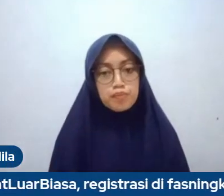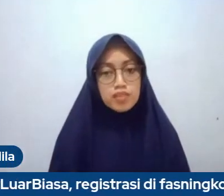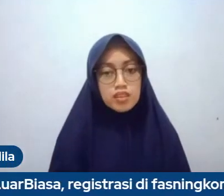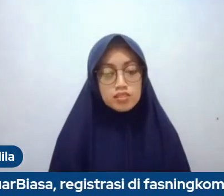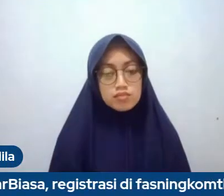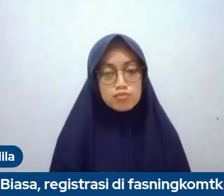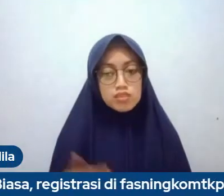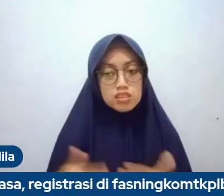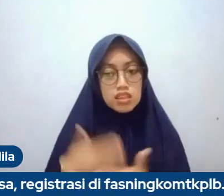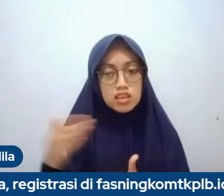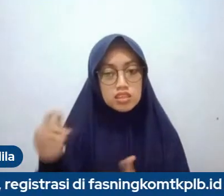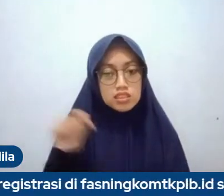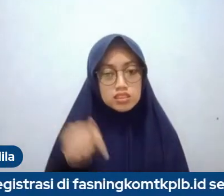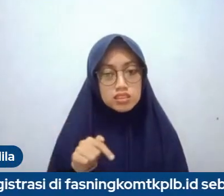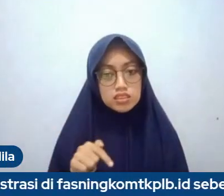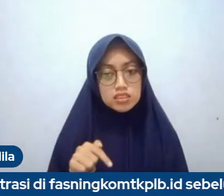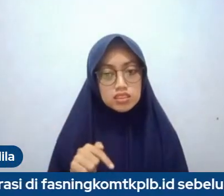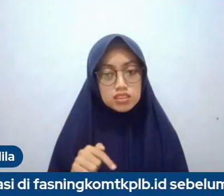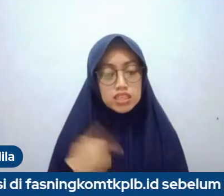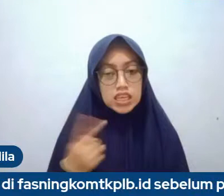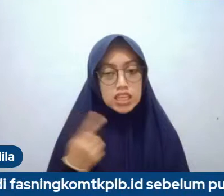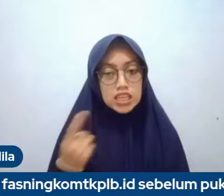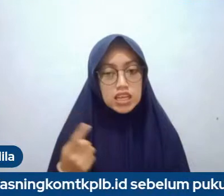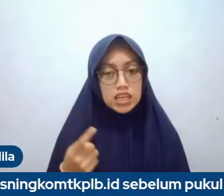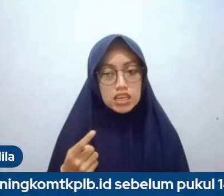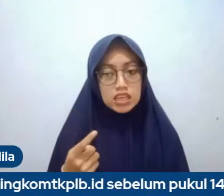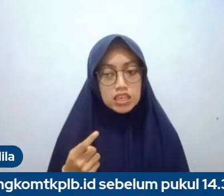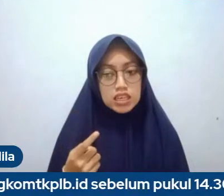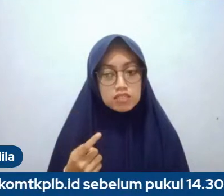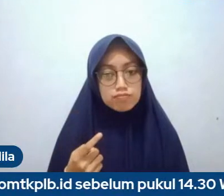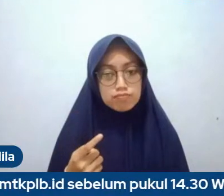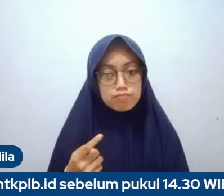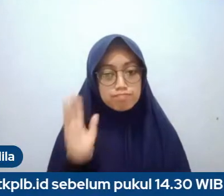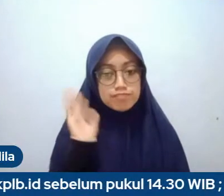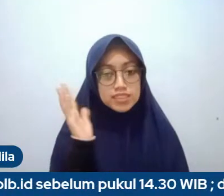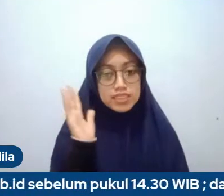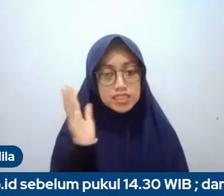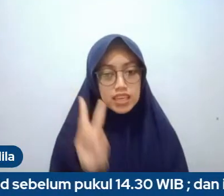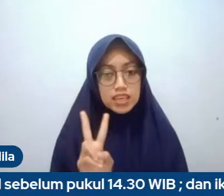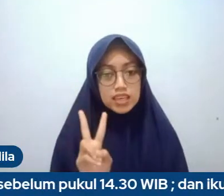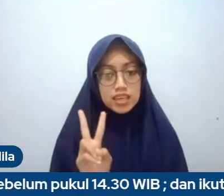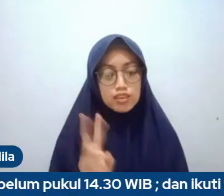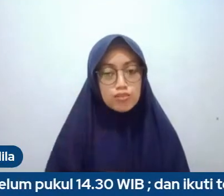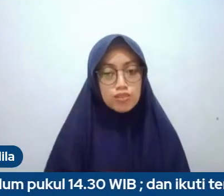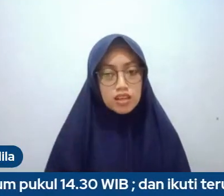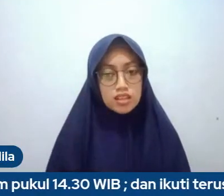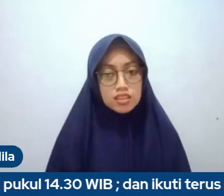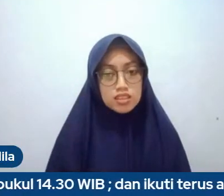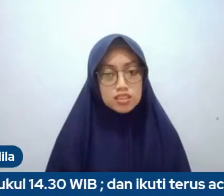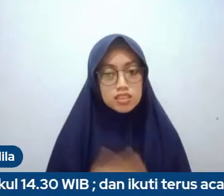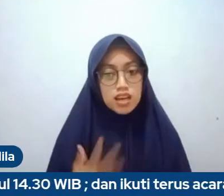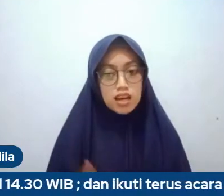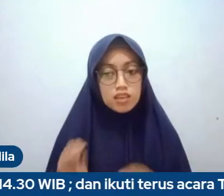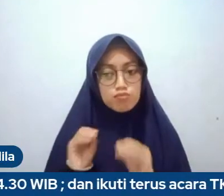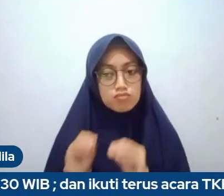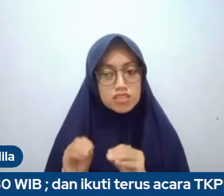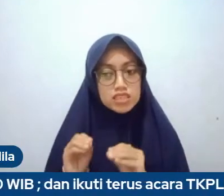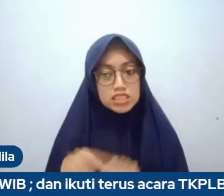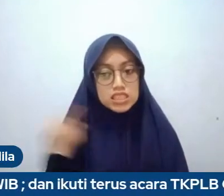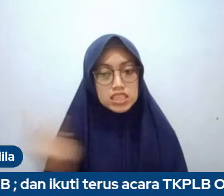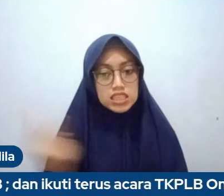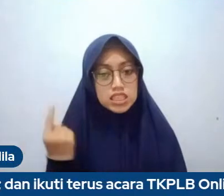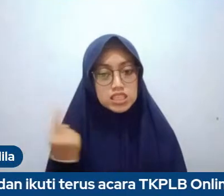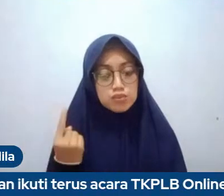setelah ini kita akan ada pembicaraan yang kedua Kak Isma yang akan mengajarkan kita ya